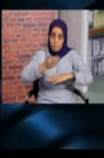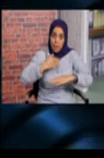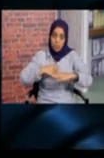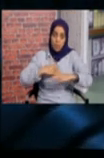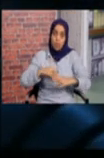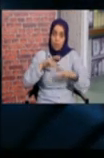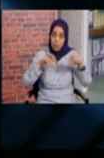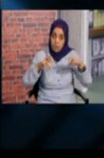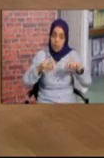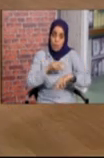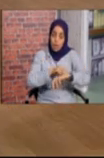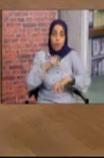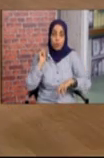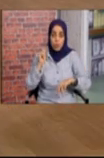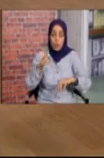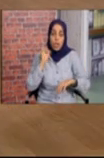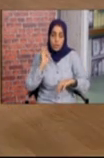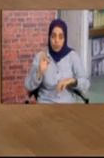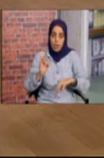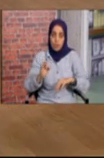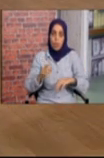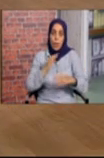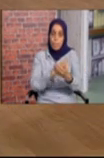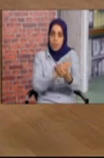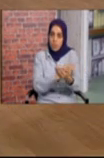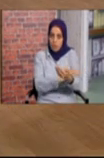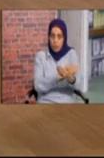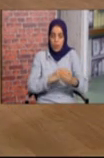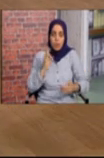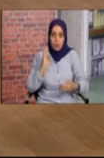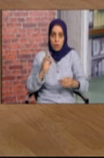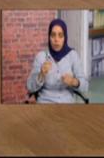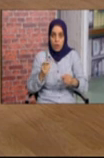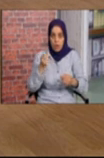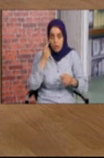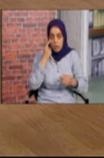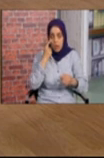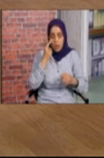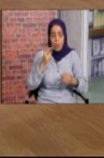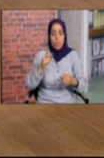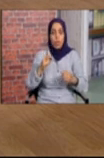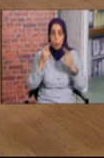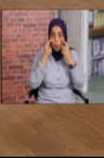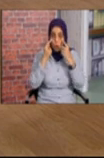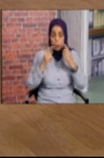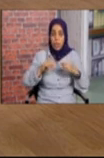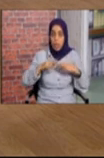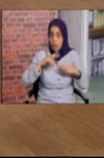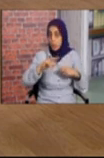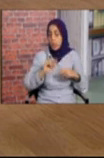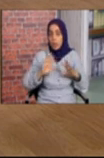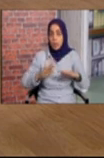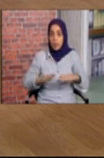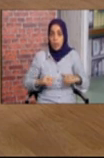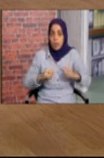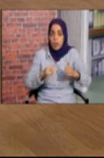داخل المستشفى للتاكد من احتياج المريض لعمليه الميه البيضاء او غيره. فاحنا بنتكلم ان احنا رصدين